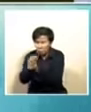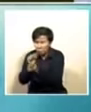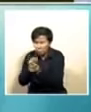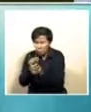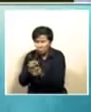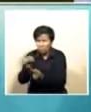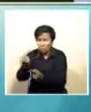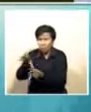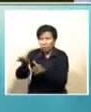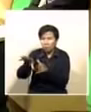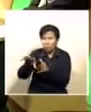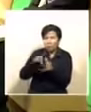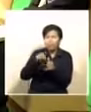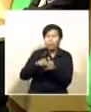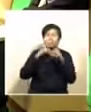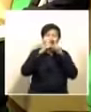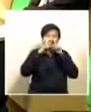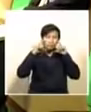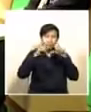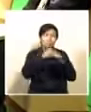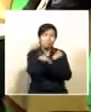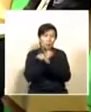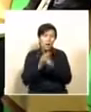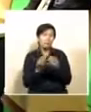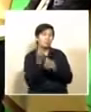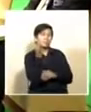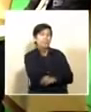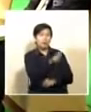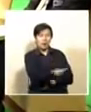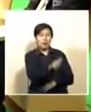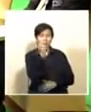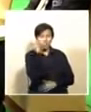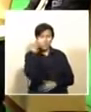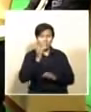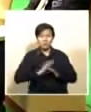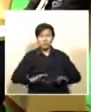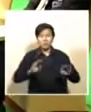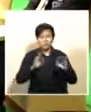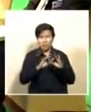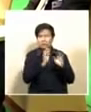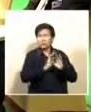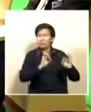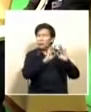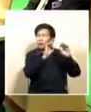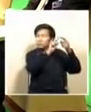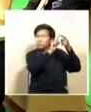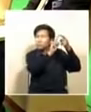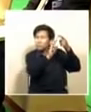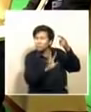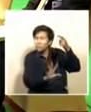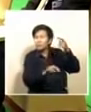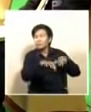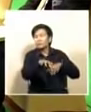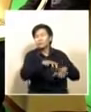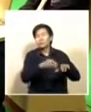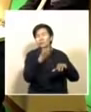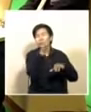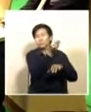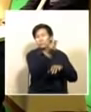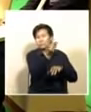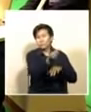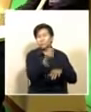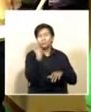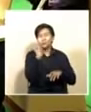ครับก็ต้องกลับขอบพระคุณนะครับทั้งท่านปลัดสุขุมกาญจนพิมายนะครับแล้วก็ปลัดบุญยฤ